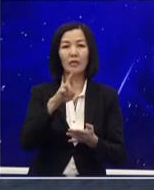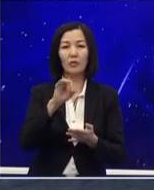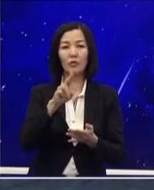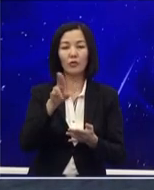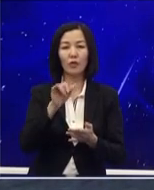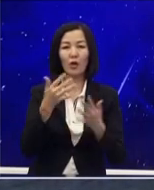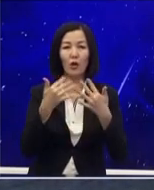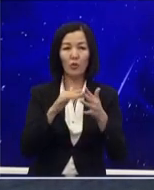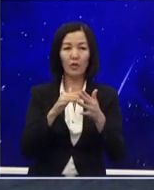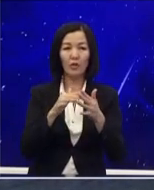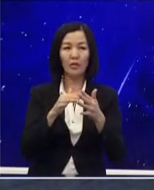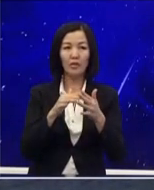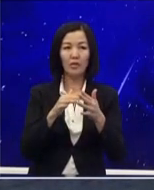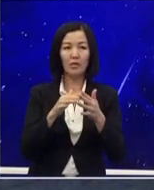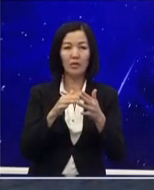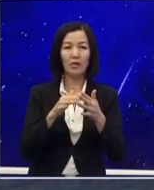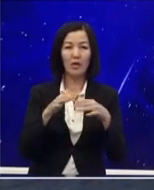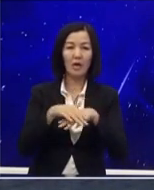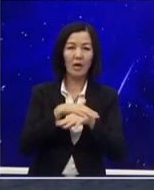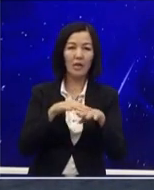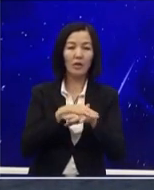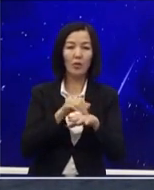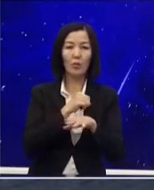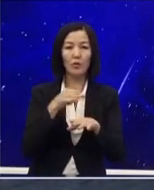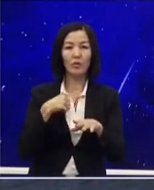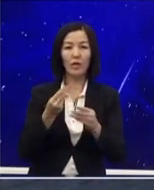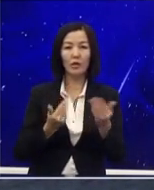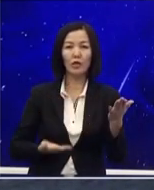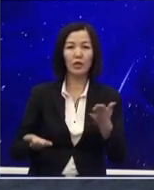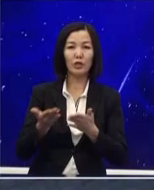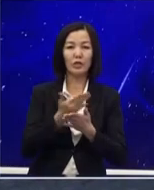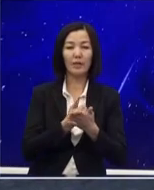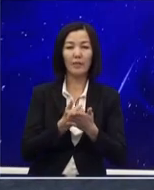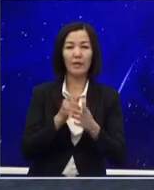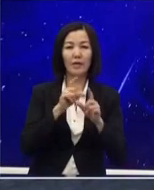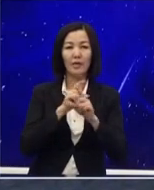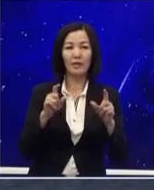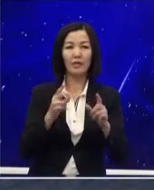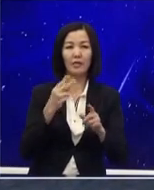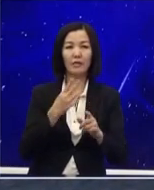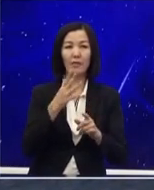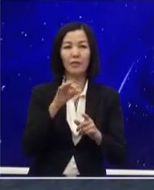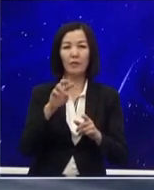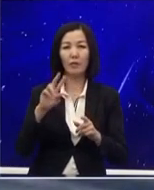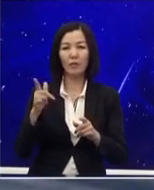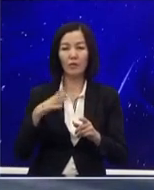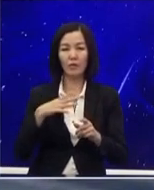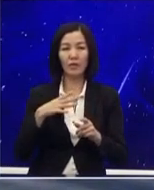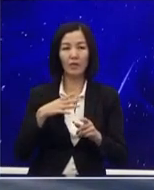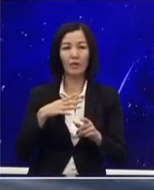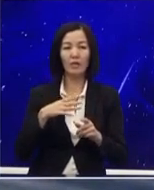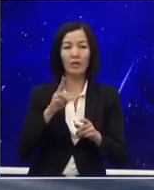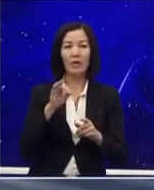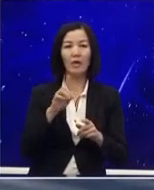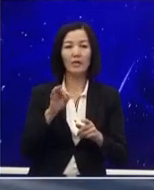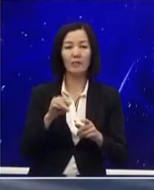мына аудан халқы болып жалпы жұмылып отыр. Енді бұның сомасы 25 миллионға жақындап болады мөлшері. Мына Қазыбаев